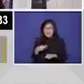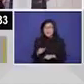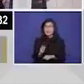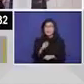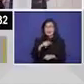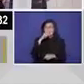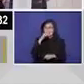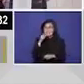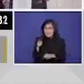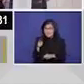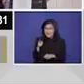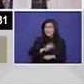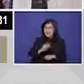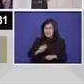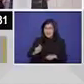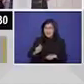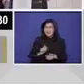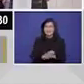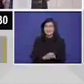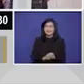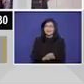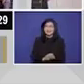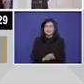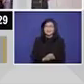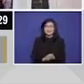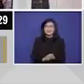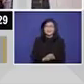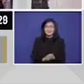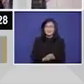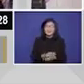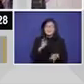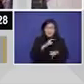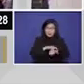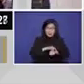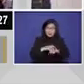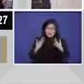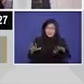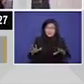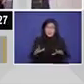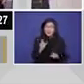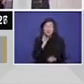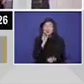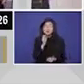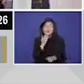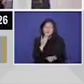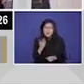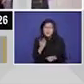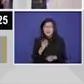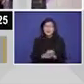Oh, boleh jawab? Tidak boleh. Sebentar. Apakah waktunya sudah selesai untuk bertanya, untuk memberikan